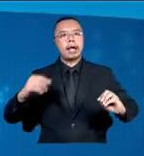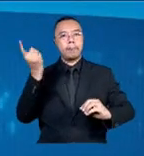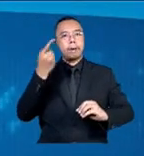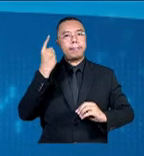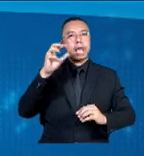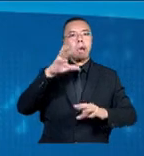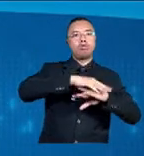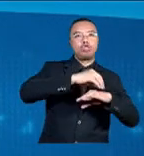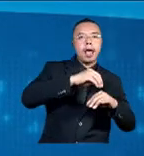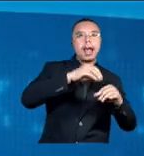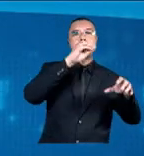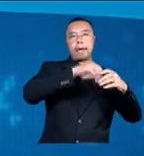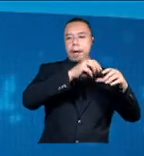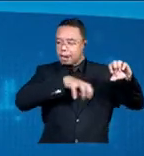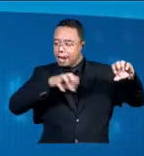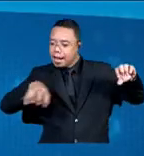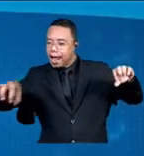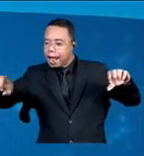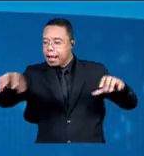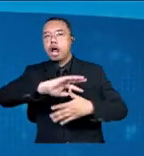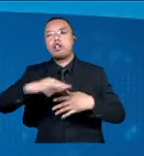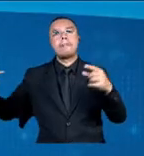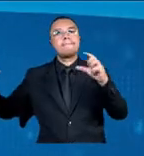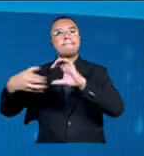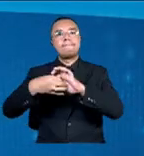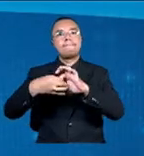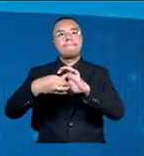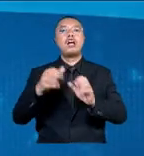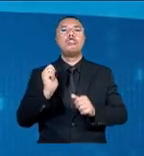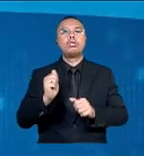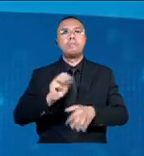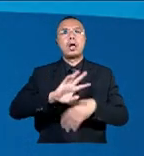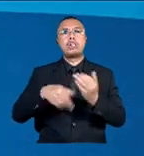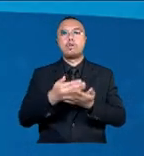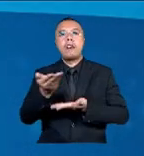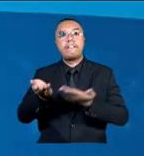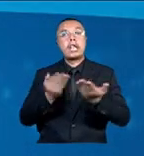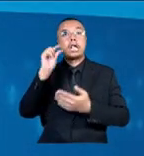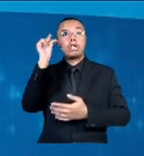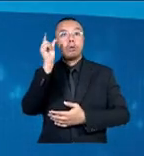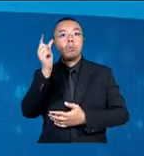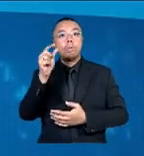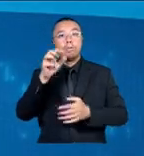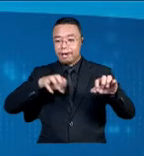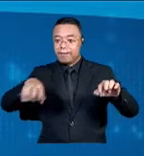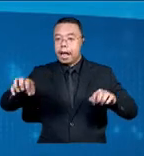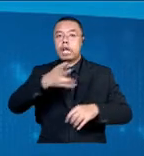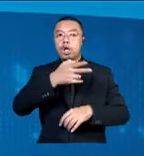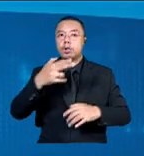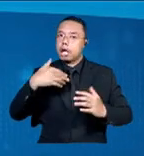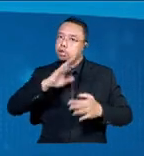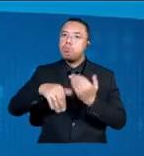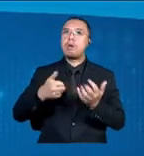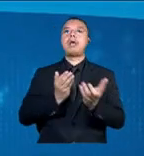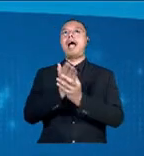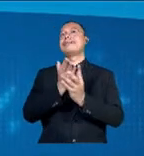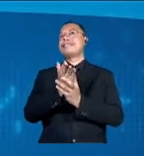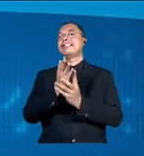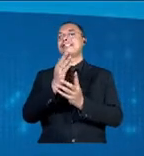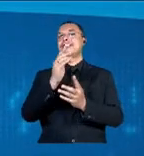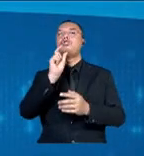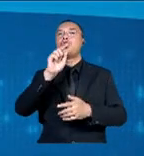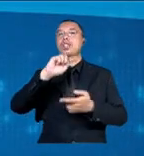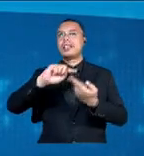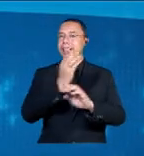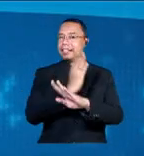oleh pemerintah, baik pemerintah pusat dan pemerintah daerah, agar semua fasilitas umum di wilayah Indonesia ramah untuk diakses